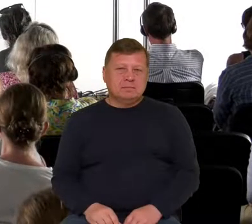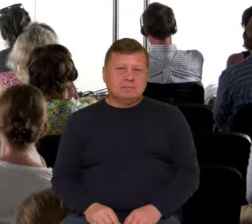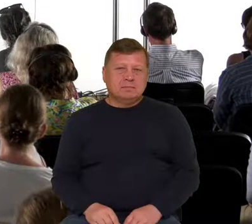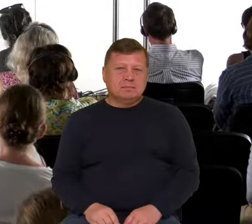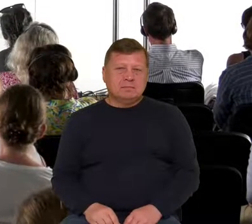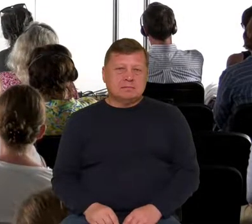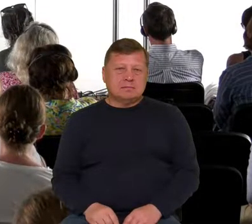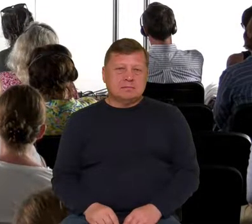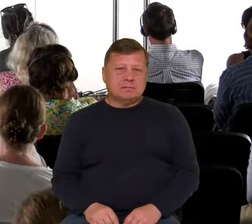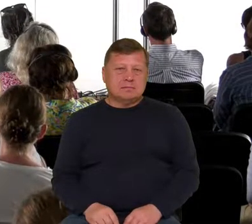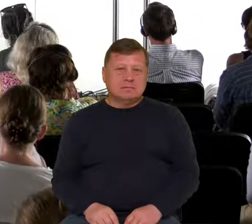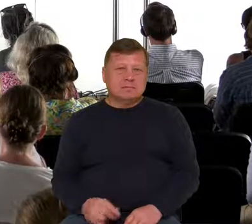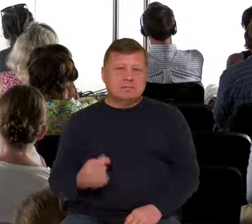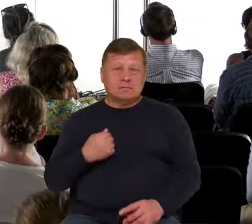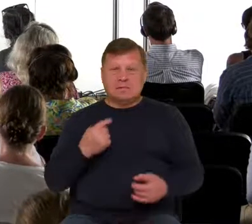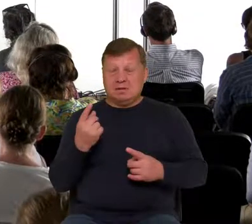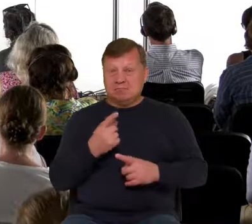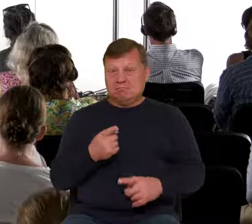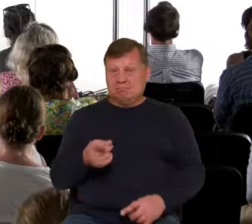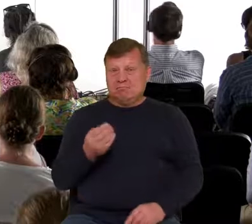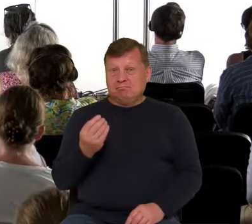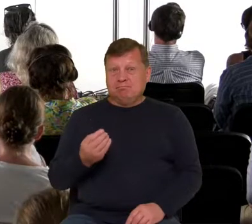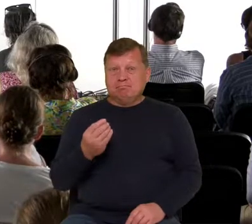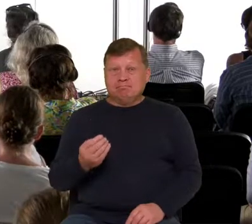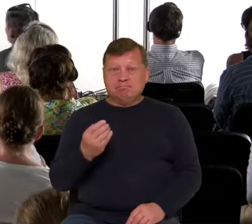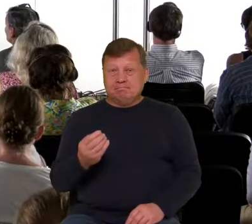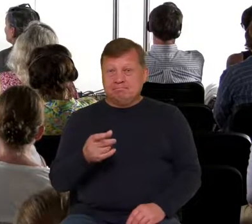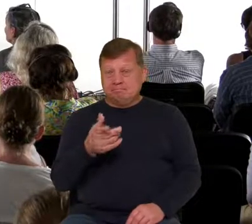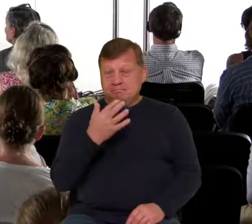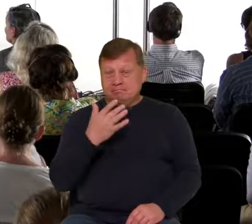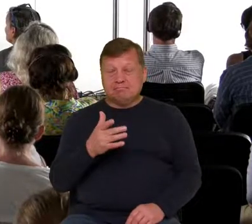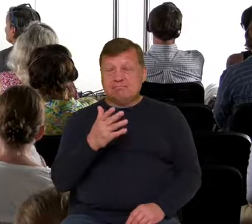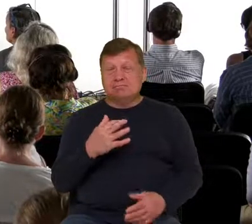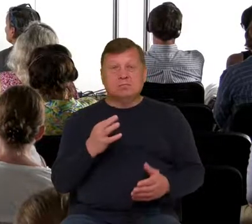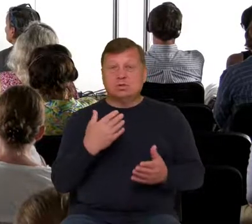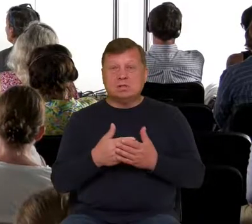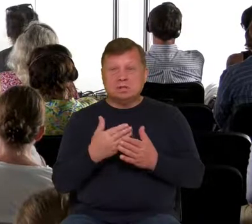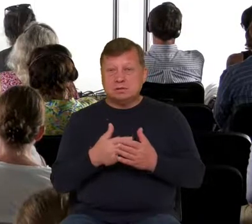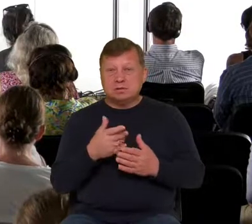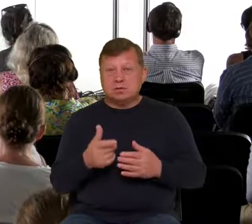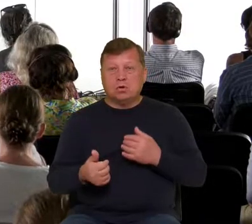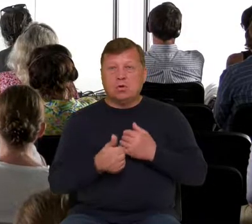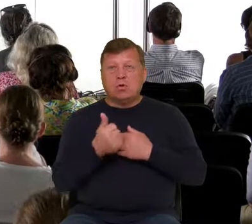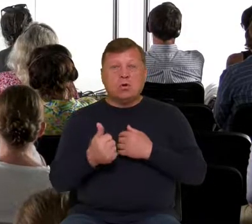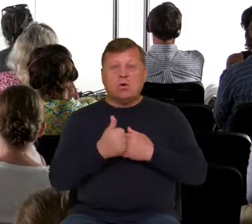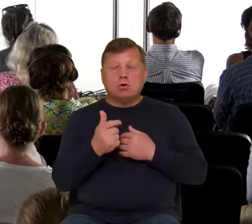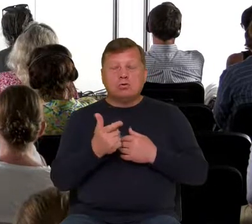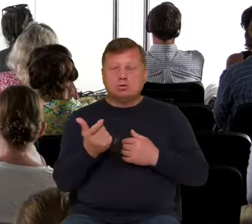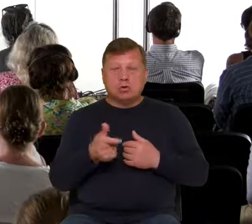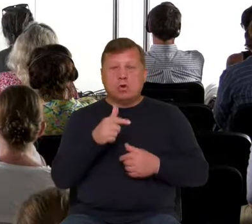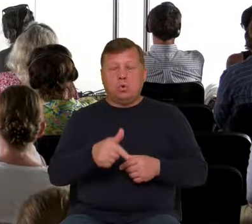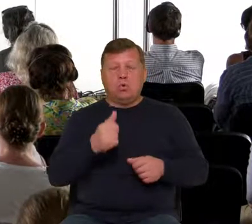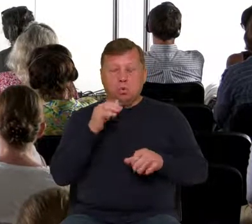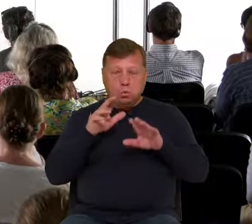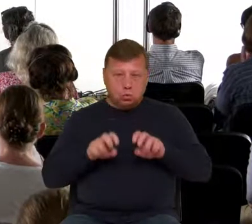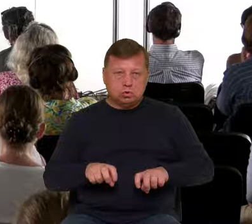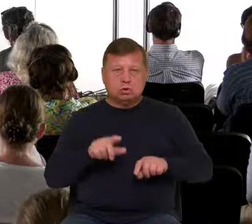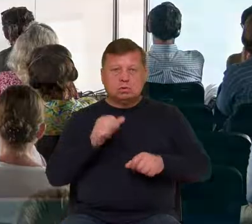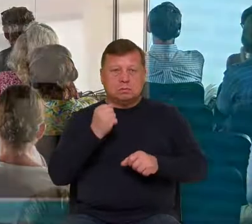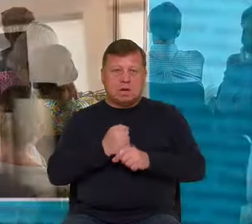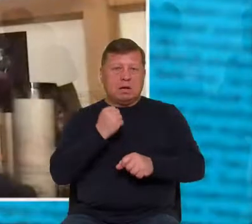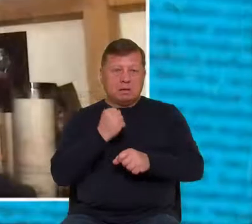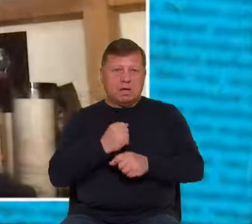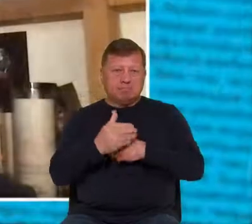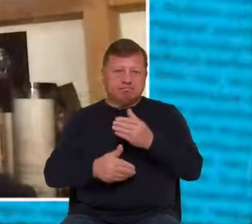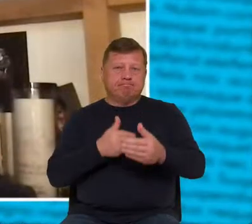Myślę, że to jest niesamowite, bo tak naprawdę chodzi tu o to, żeby usiąść i pracować i mieć